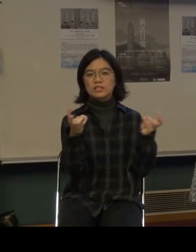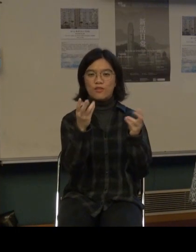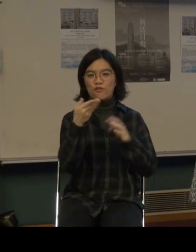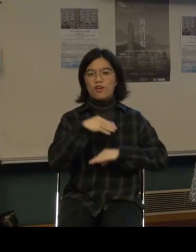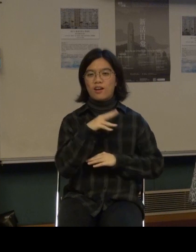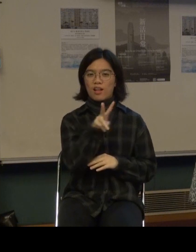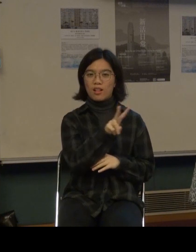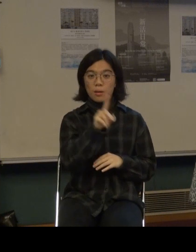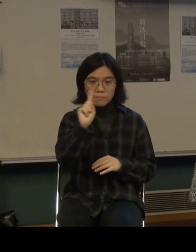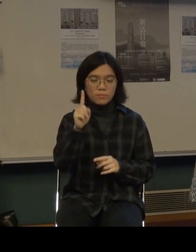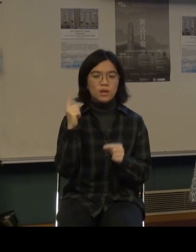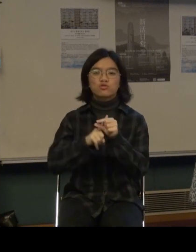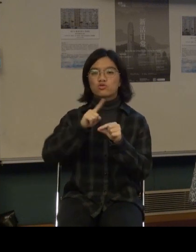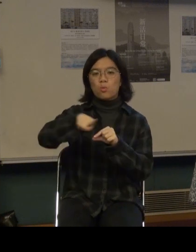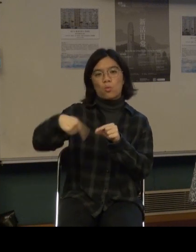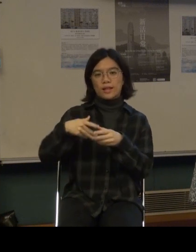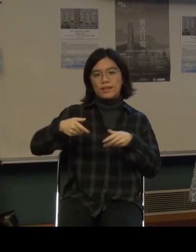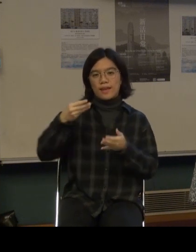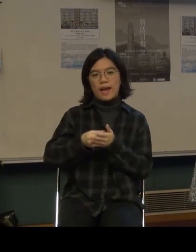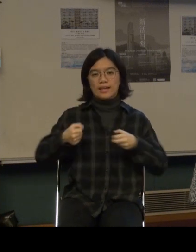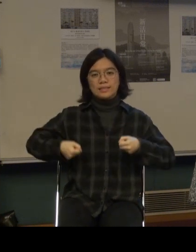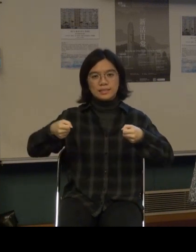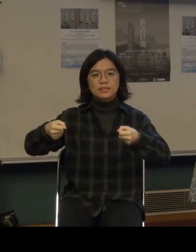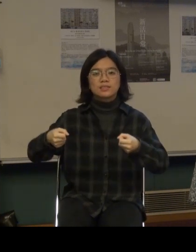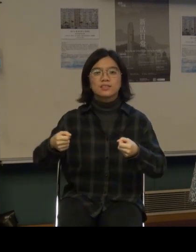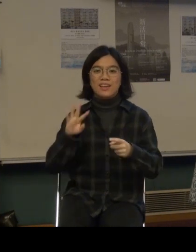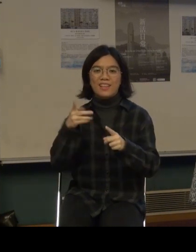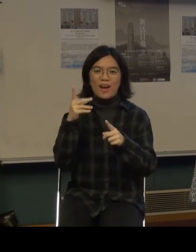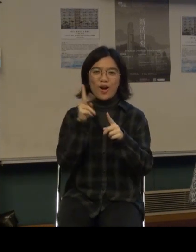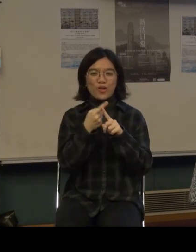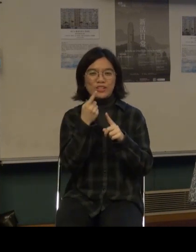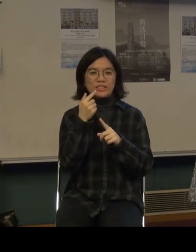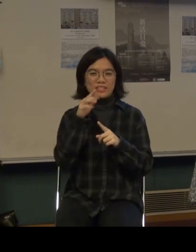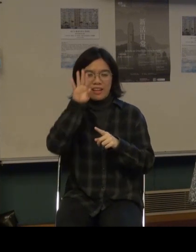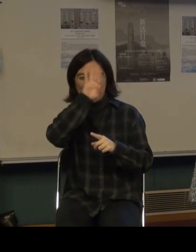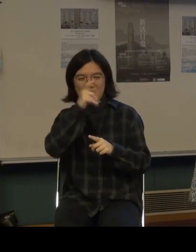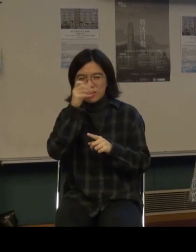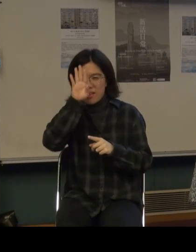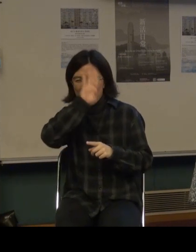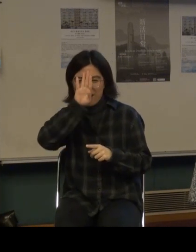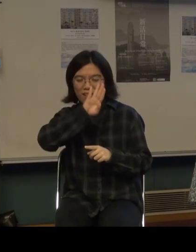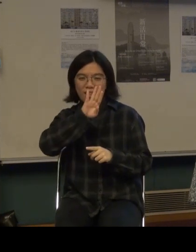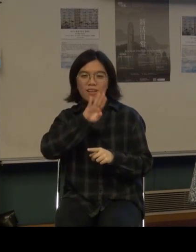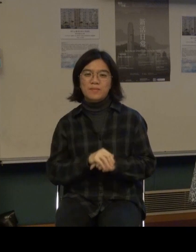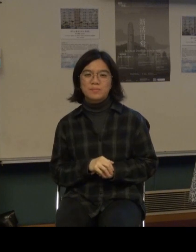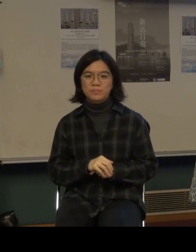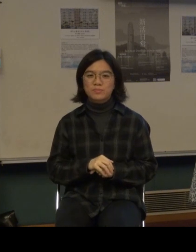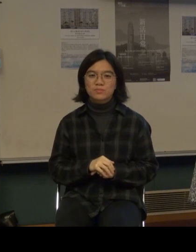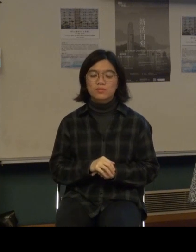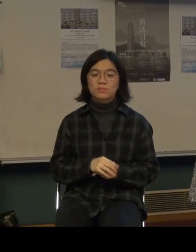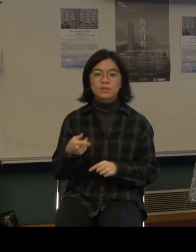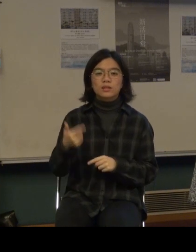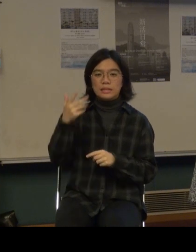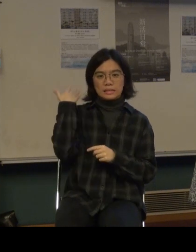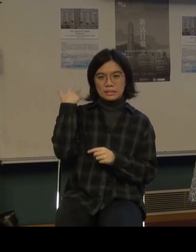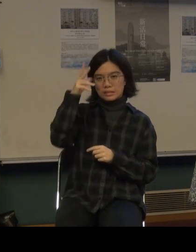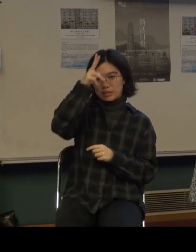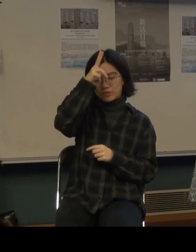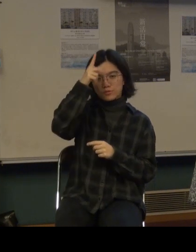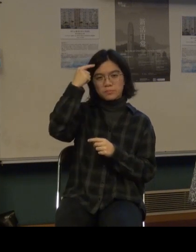市咁強烈嘅，咁啊比較內斂少少嘅嚇。咁而喺政府喺起中環街市嘅時候，即係政府其